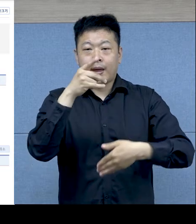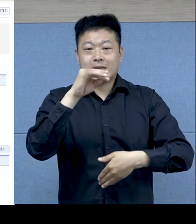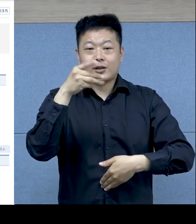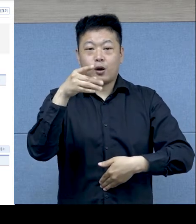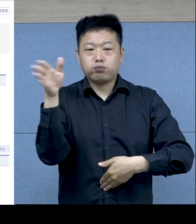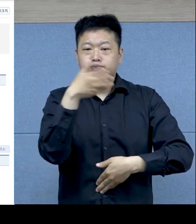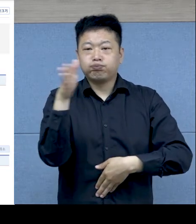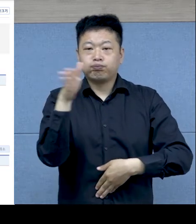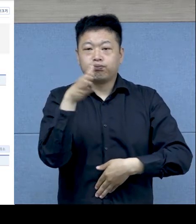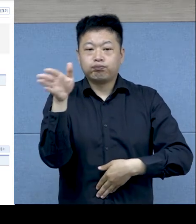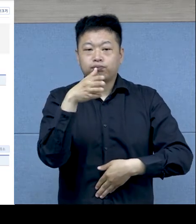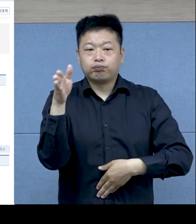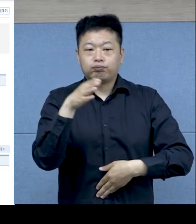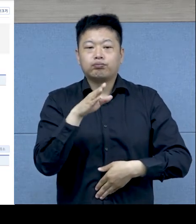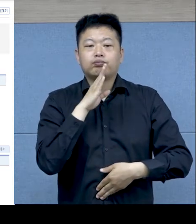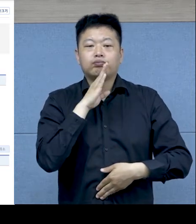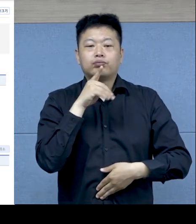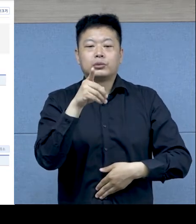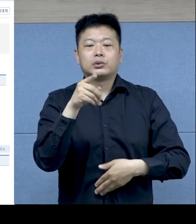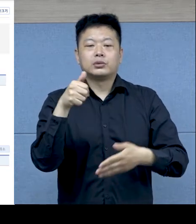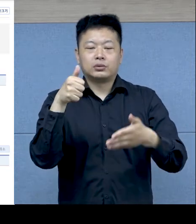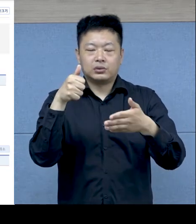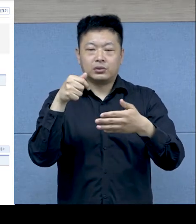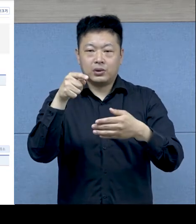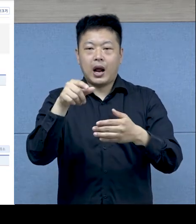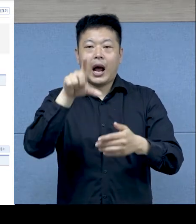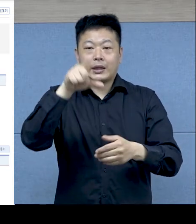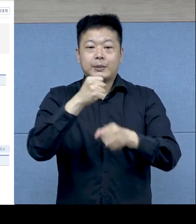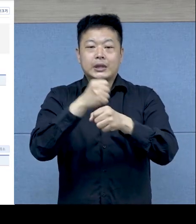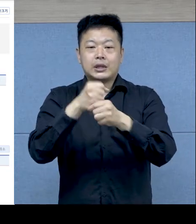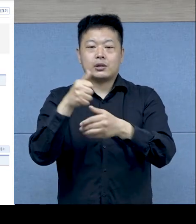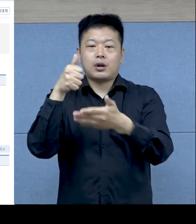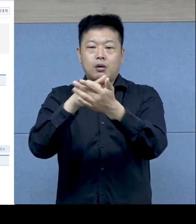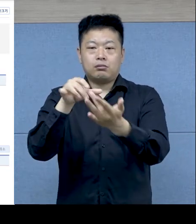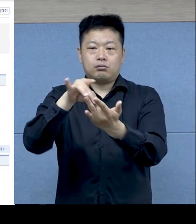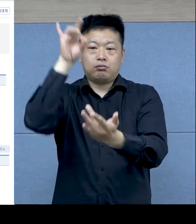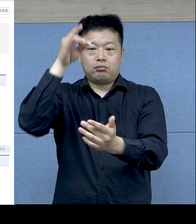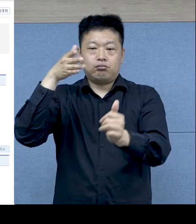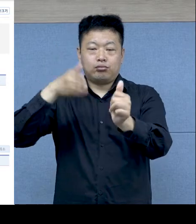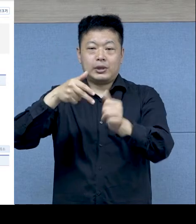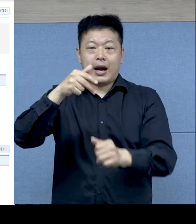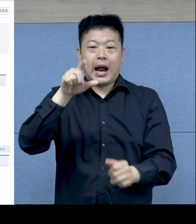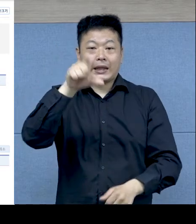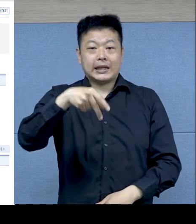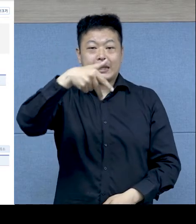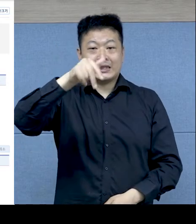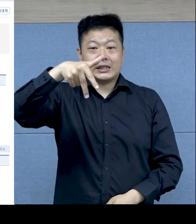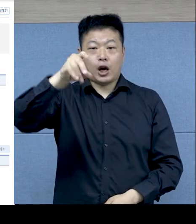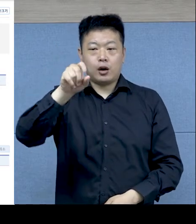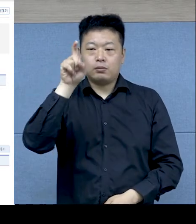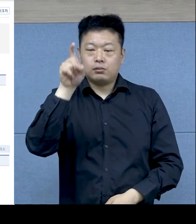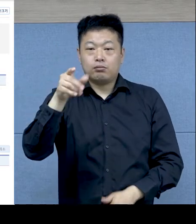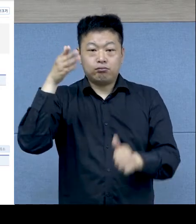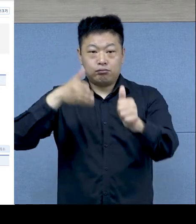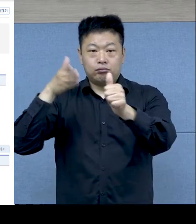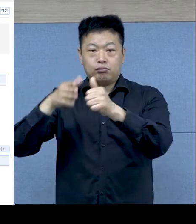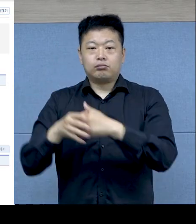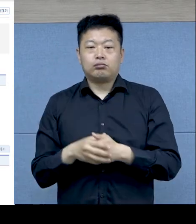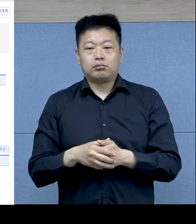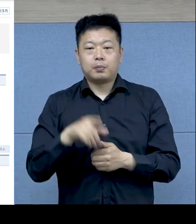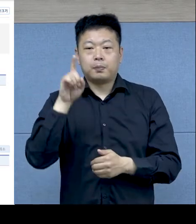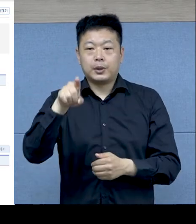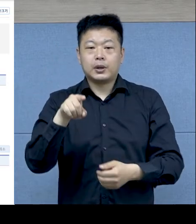뜨면 여기에 카드 지정 이 버튼이에요. 카드 지정 버튼을 선택해 주세요. 그럼